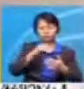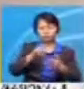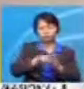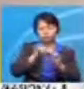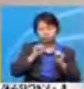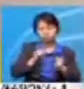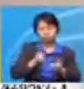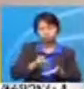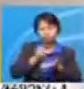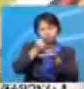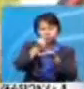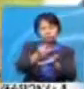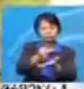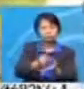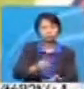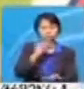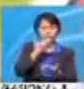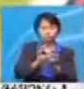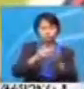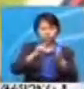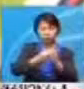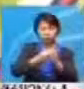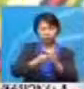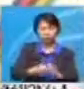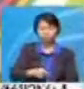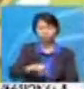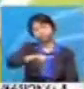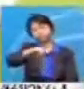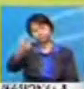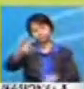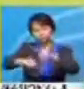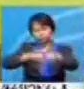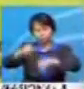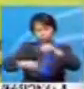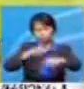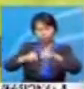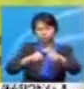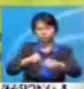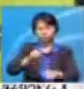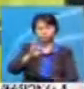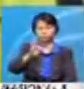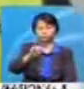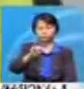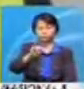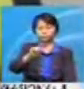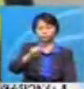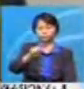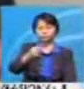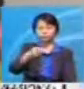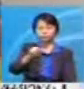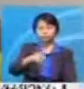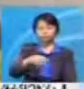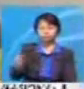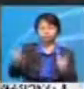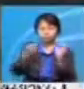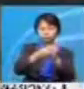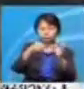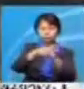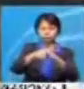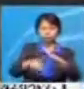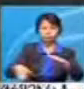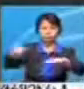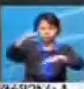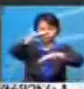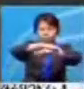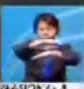then this is a good start. Selain Azizul, seorang lagi pelumba basikal trek negara Fatiha Mustafa turut disenaraikan dalam program